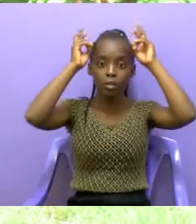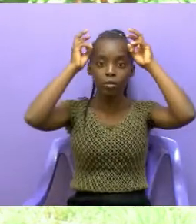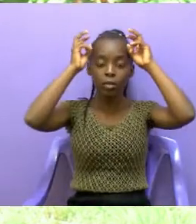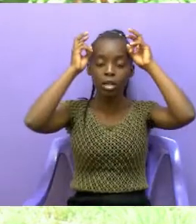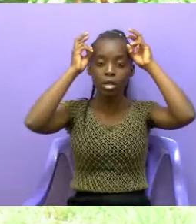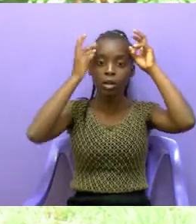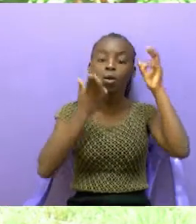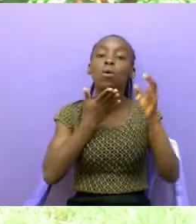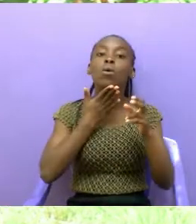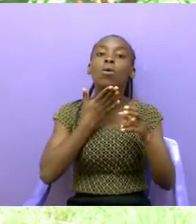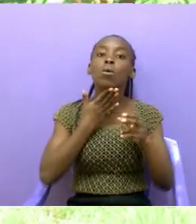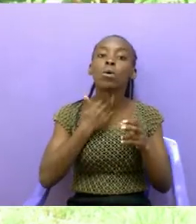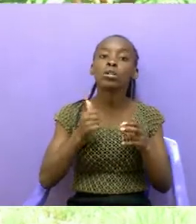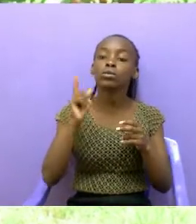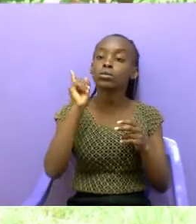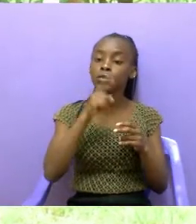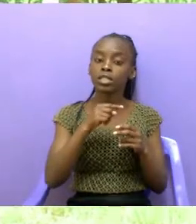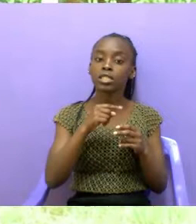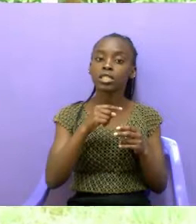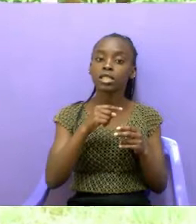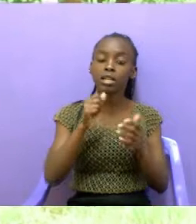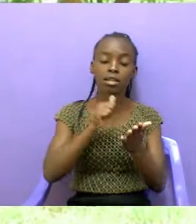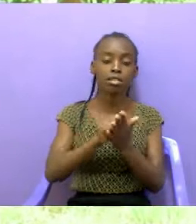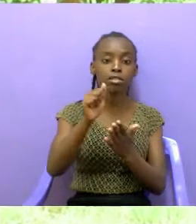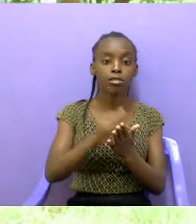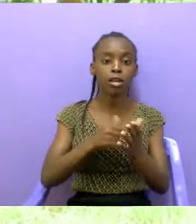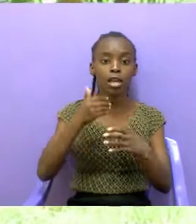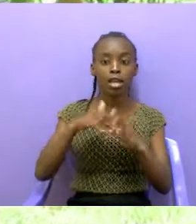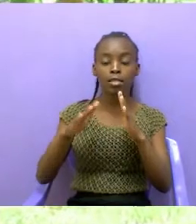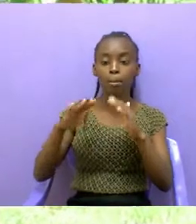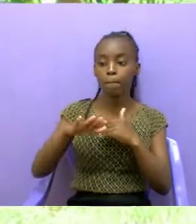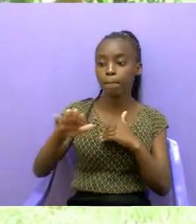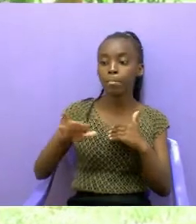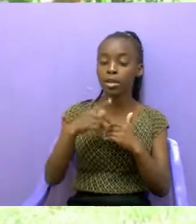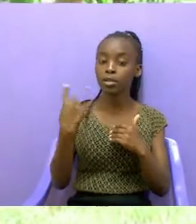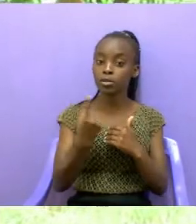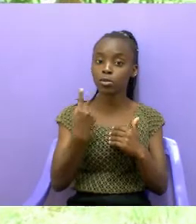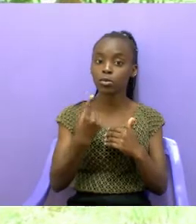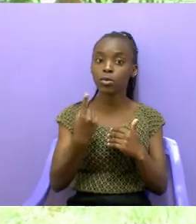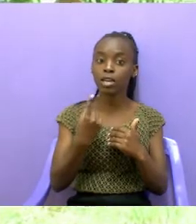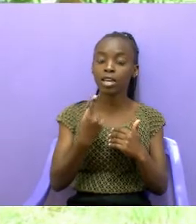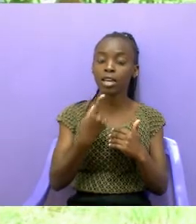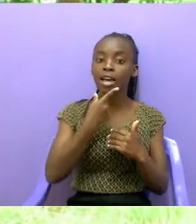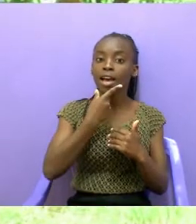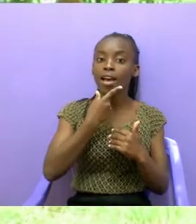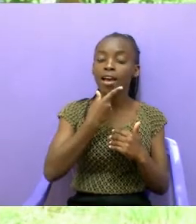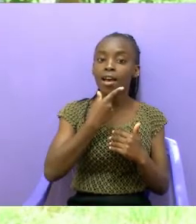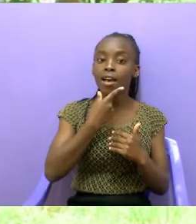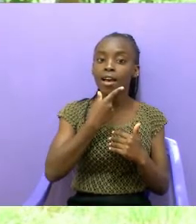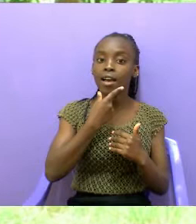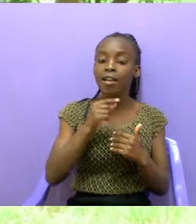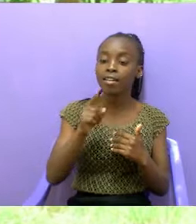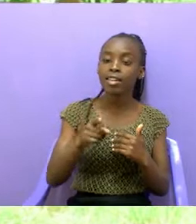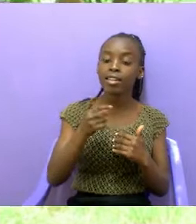humtenga na position ambayo hako. Number two, yeye humtenga na watu wangemsaidia. Kwa mfano, shetani